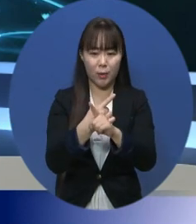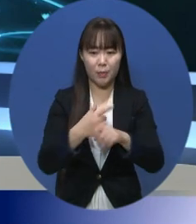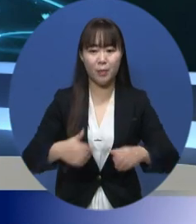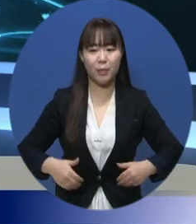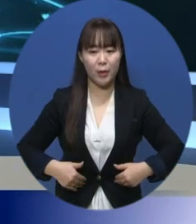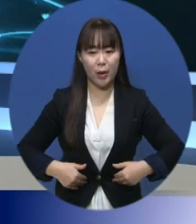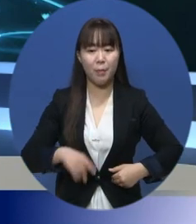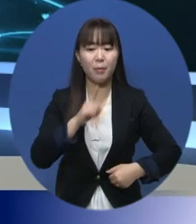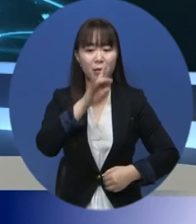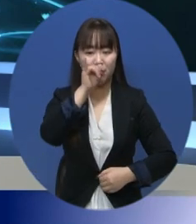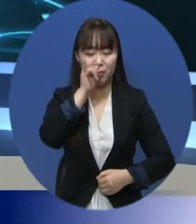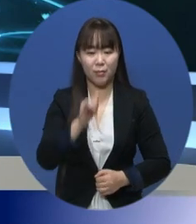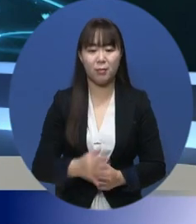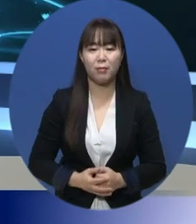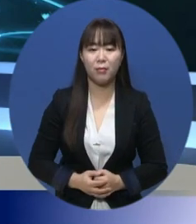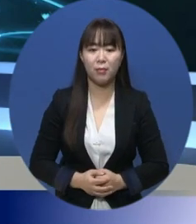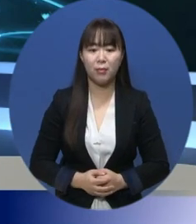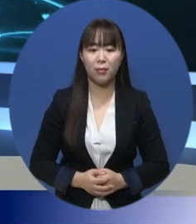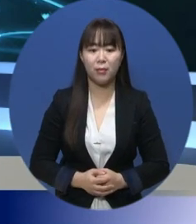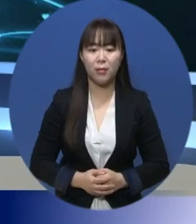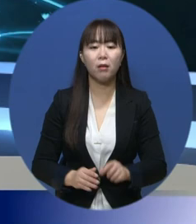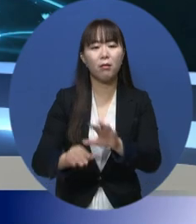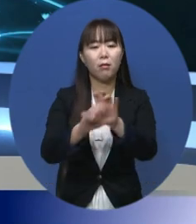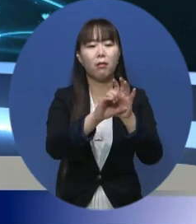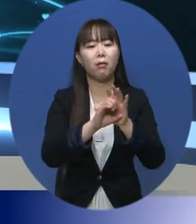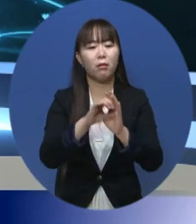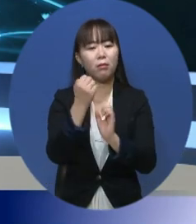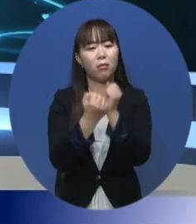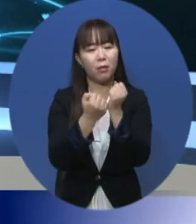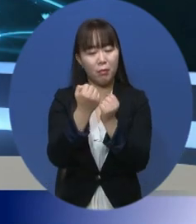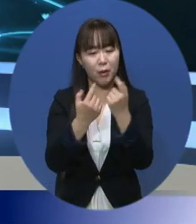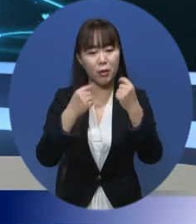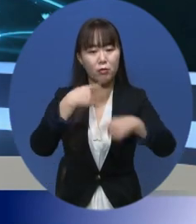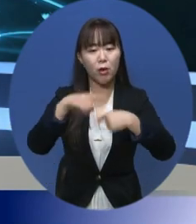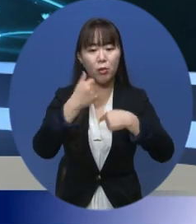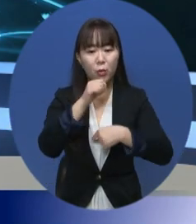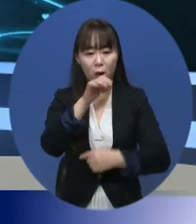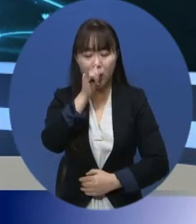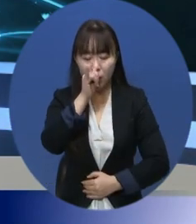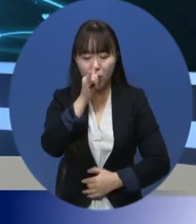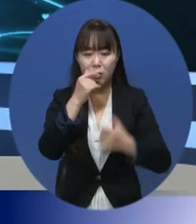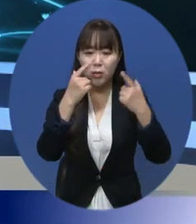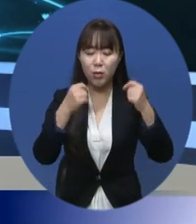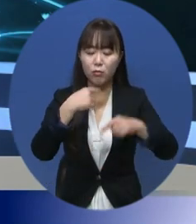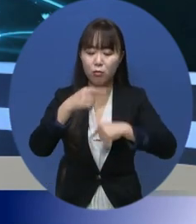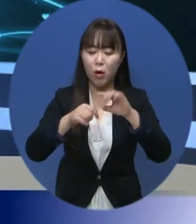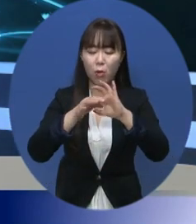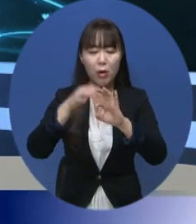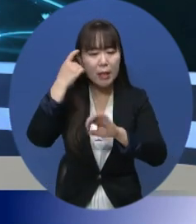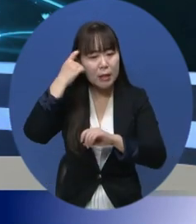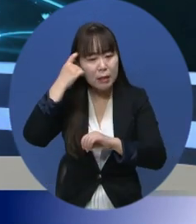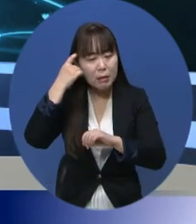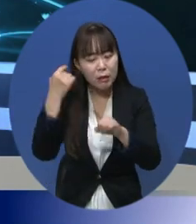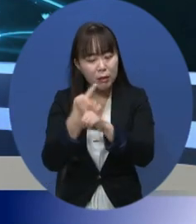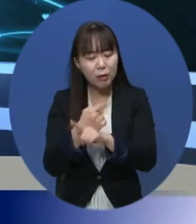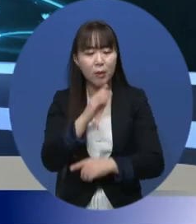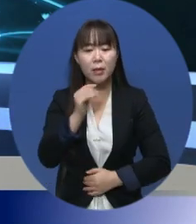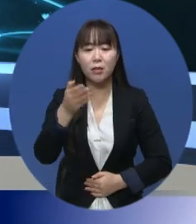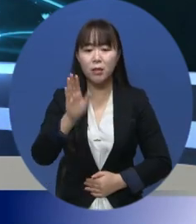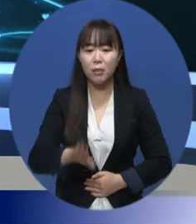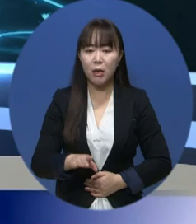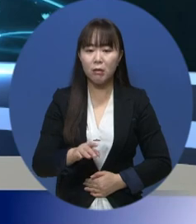한다는 요구도 있습니다. 코로나19 브리핑 등의 수어 통역이 제공되면서 수어에 대한 인식이